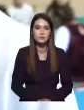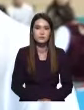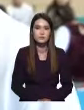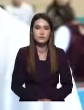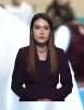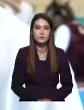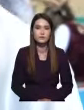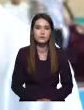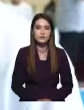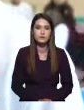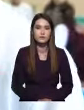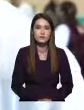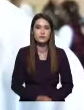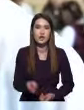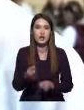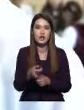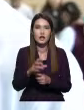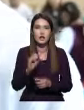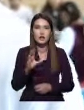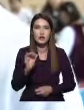Асықтың адамға деген пайдасы